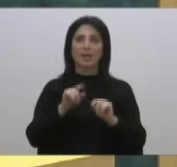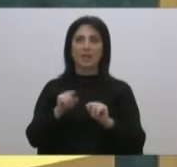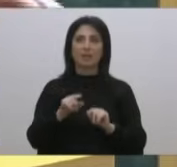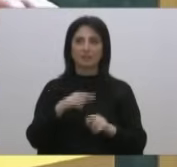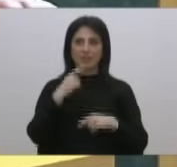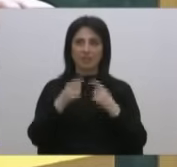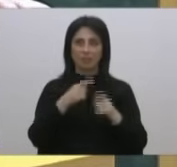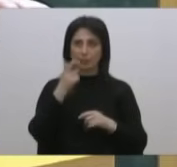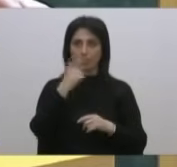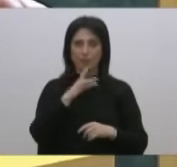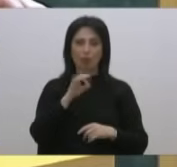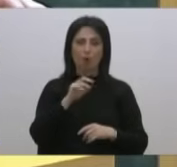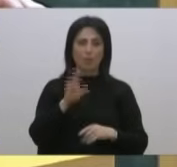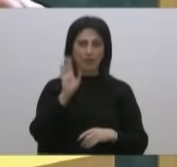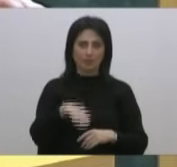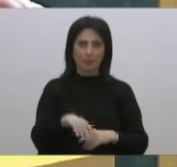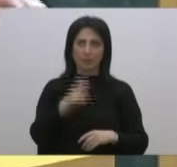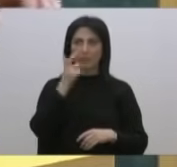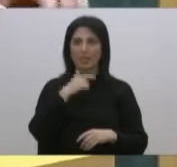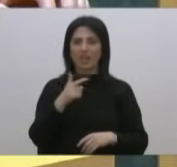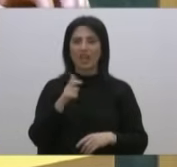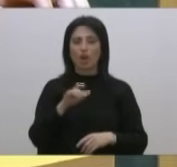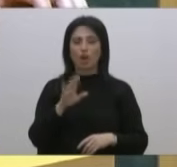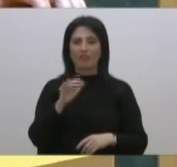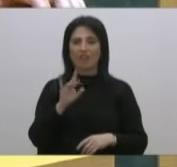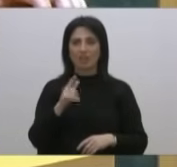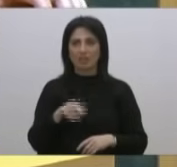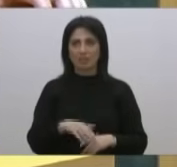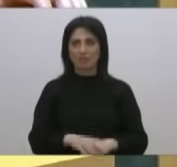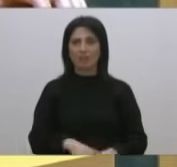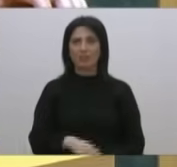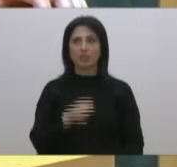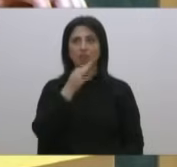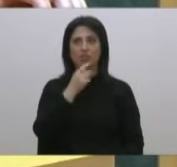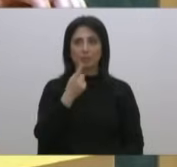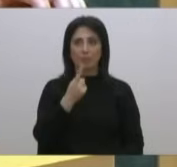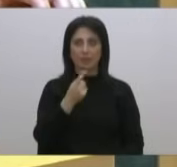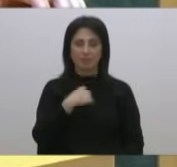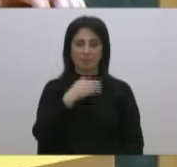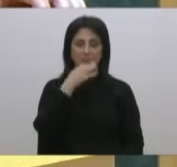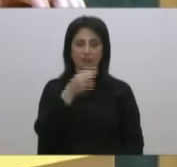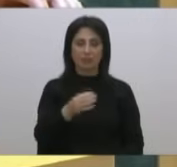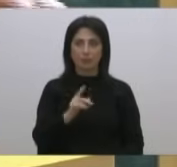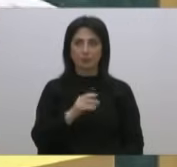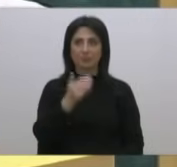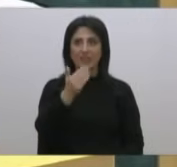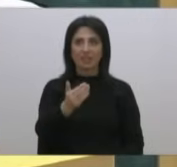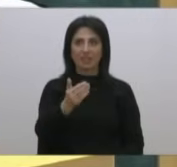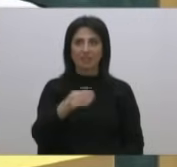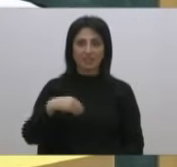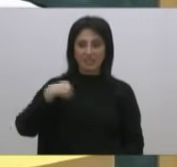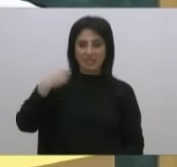მიგრაციაზე საუბრობდა ბატონი რომანიც, ბატონი გიორგი ვაშაძეც. ჯერ მარტო მინდა გითხრათ, რომ თქვენ